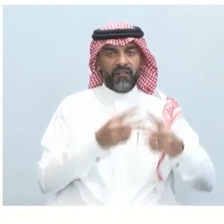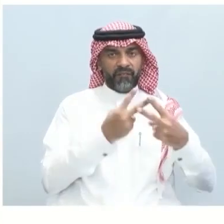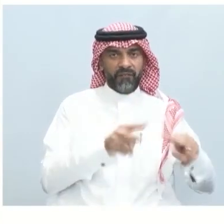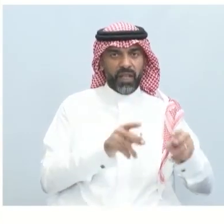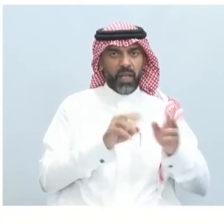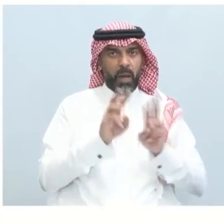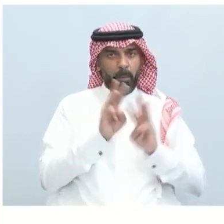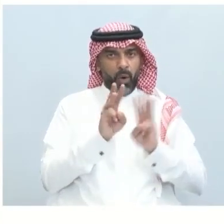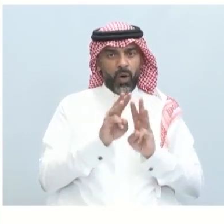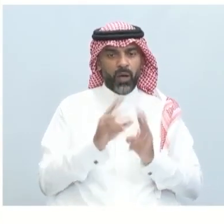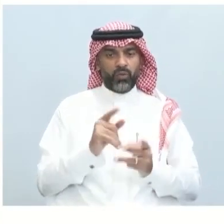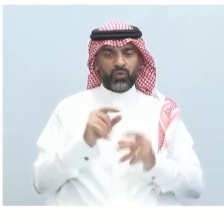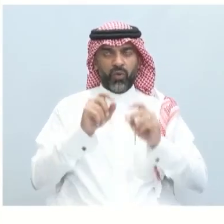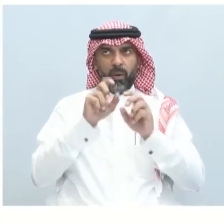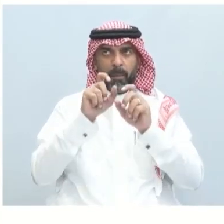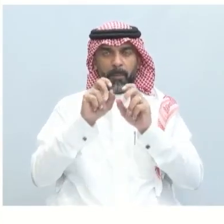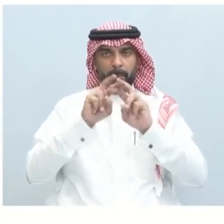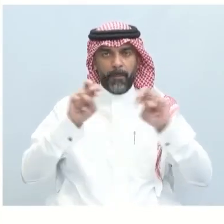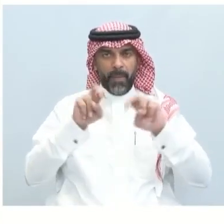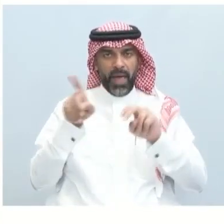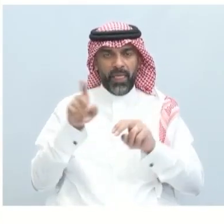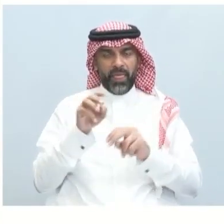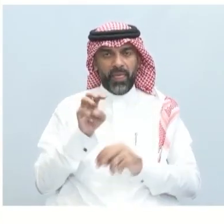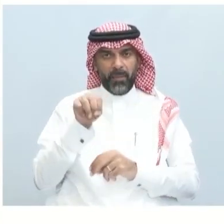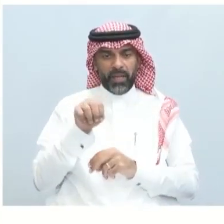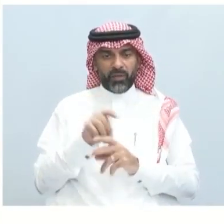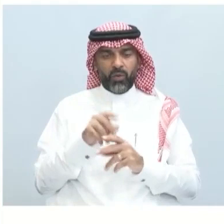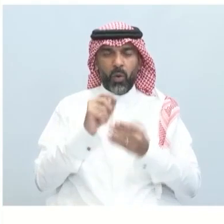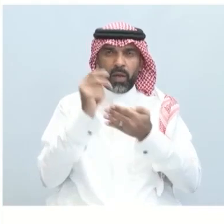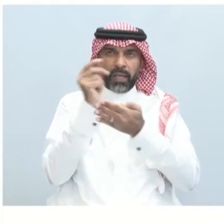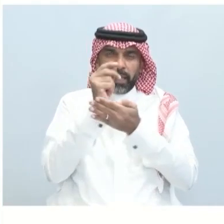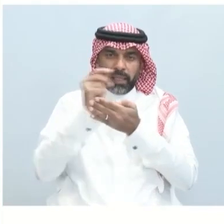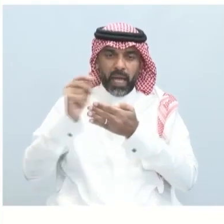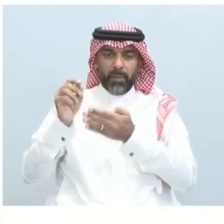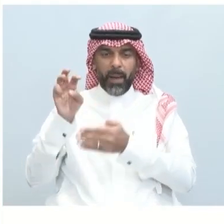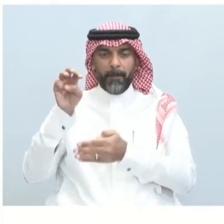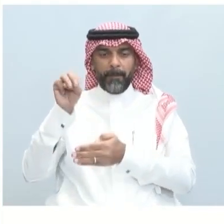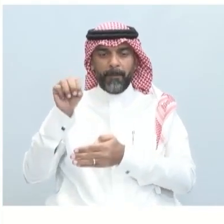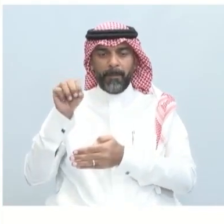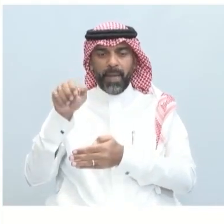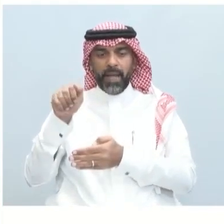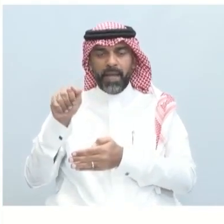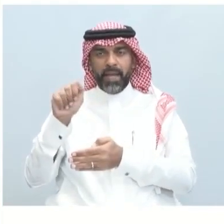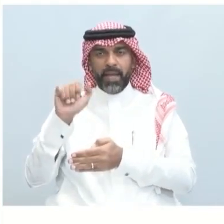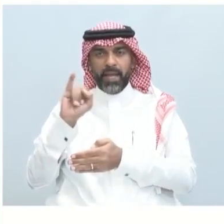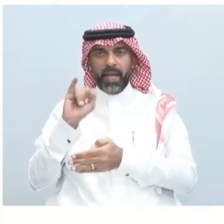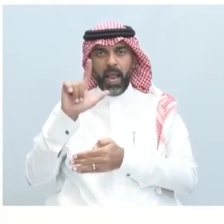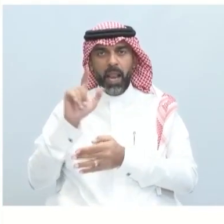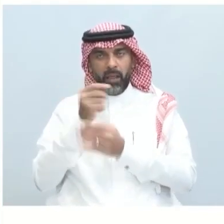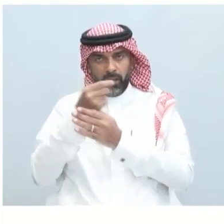الموقع عن طريق متصفح المايكروسوفت إيدج ونقوم بكتابة mailchimp.com.